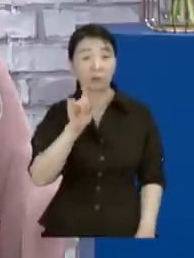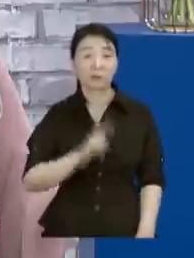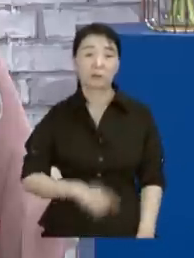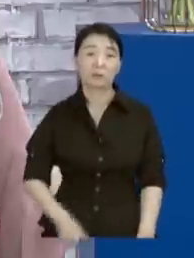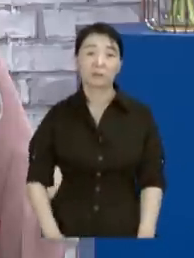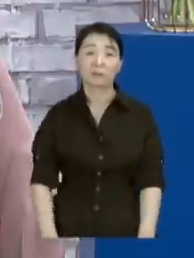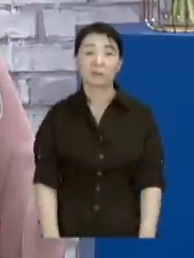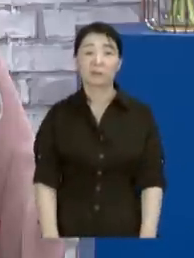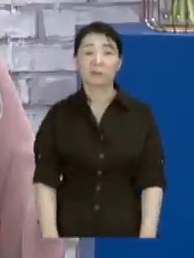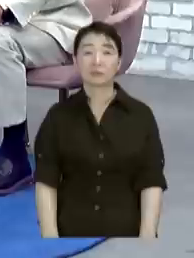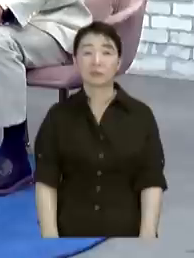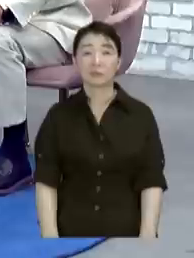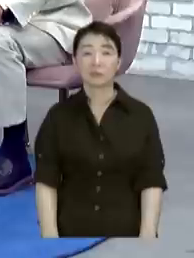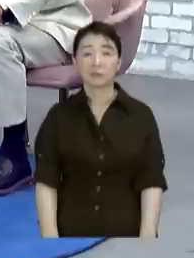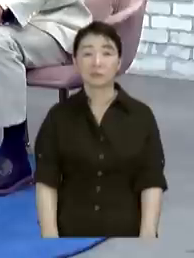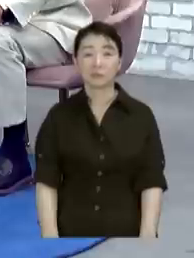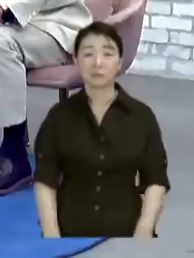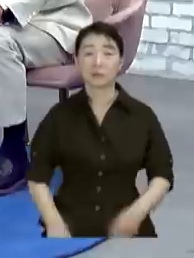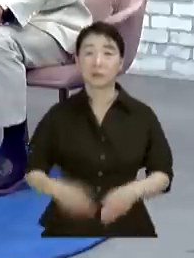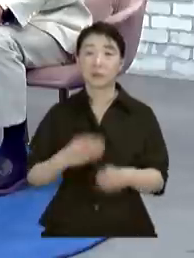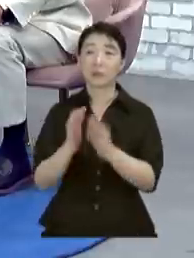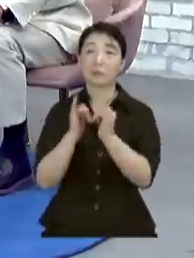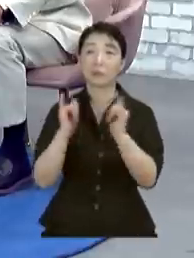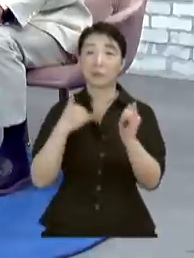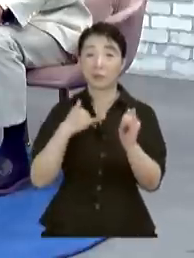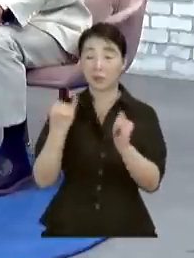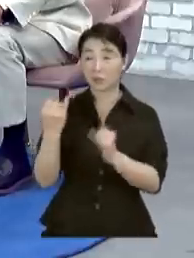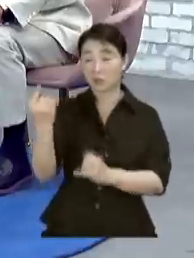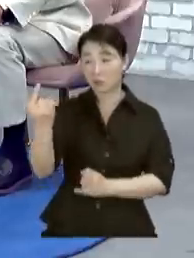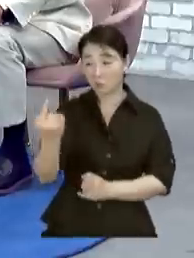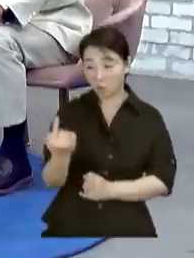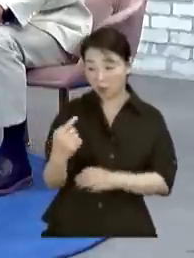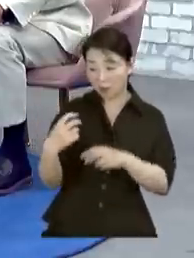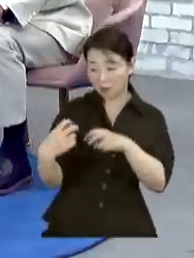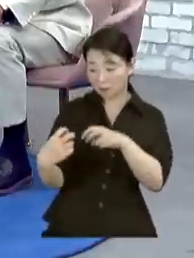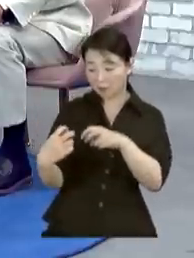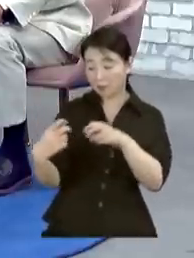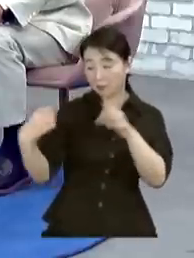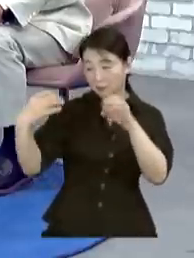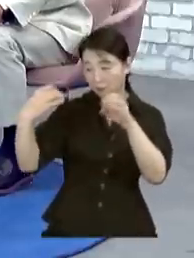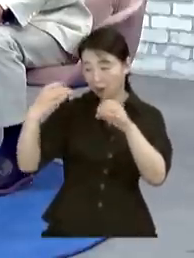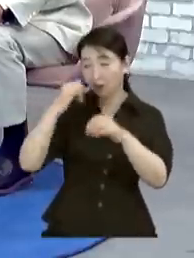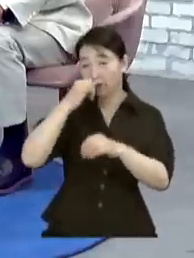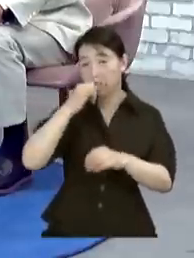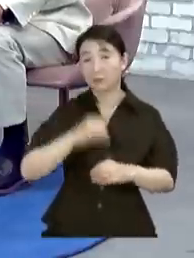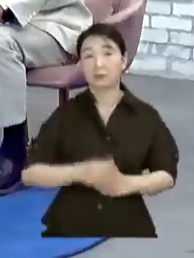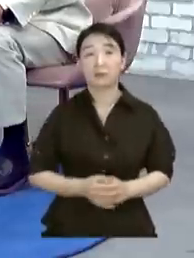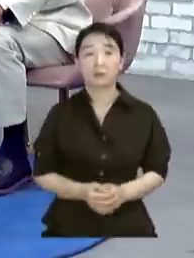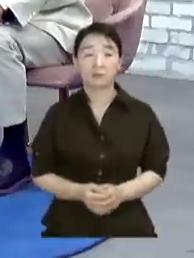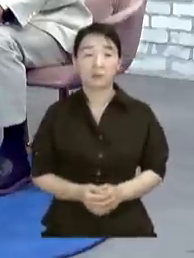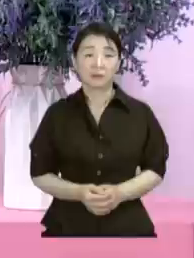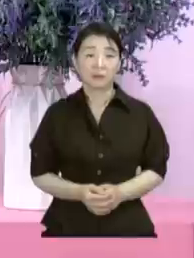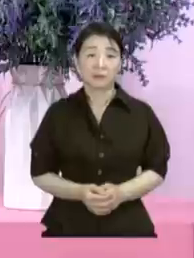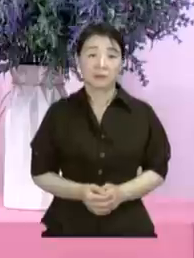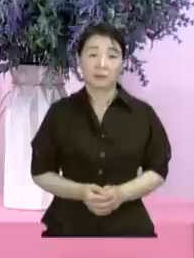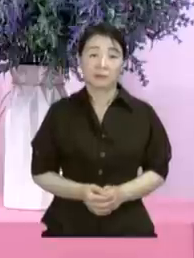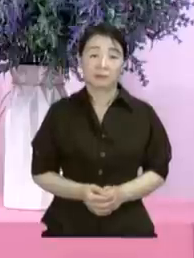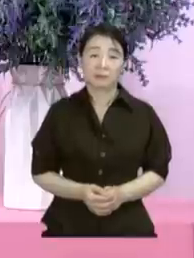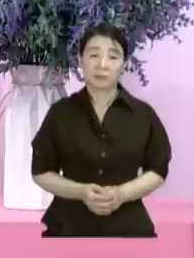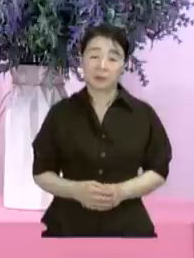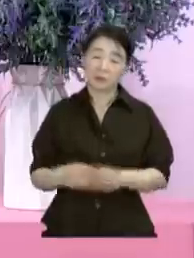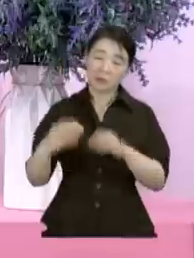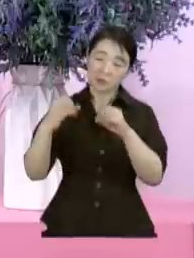나세요? 네네. 네. 탈북민 여성분이 제 앞에 와서 앉아서 있는데 이야기를 나눴어요. 근데